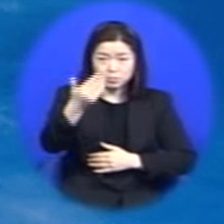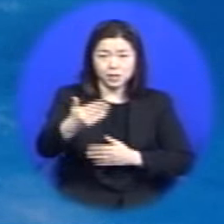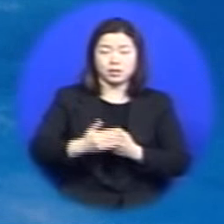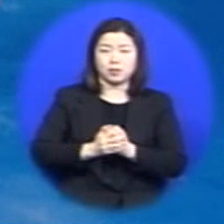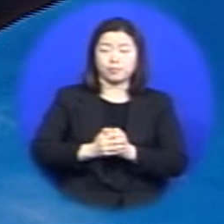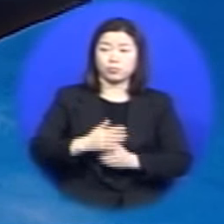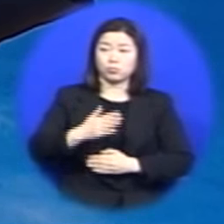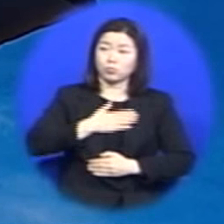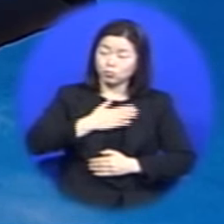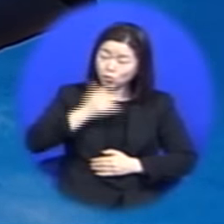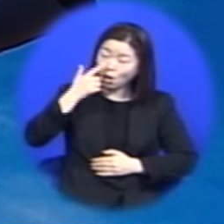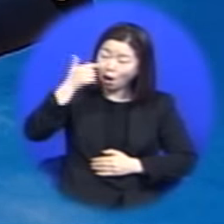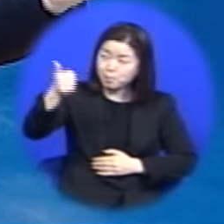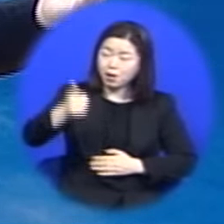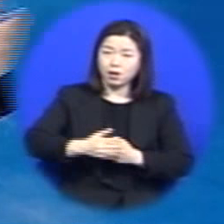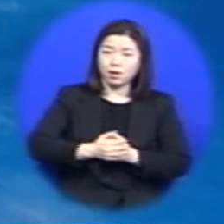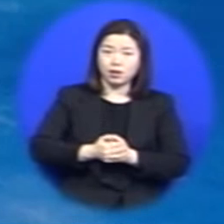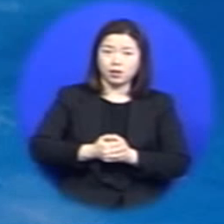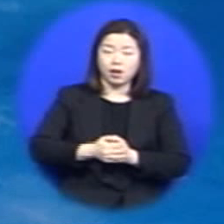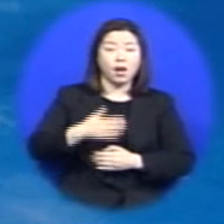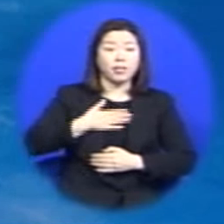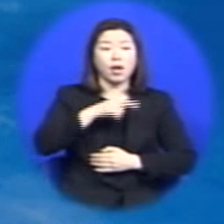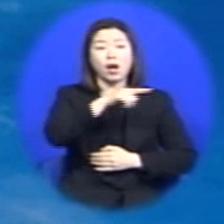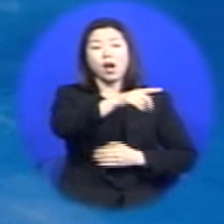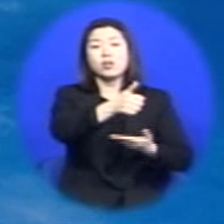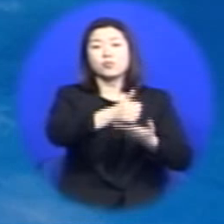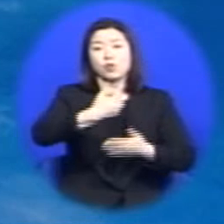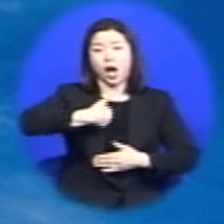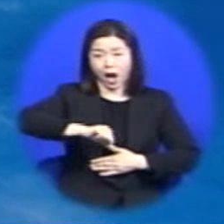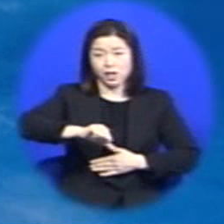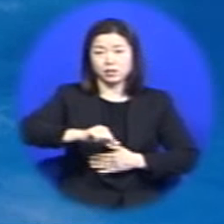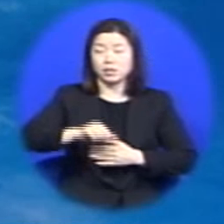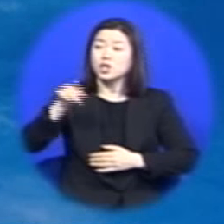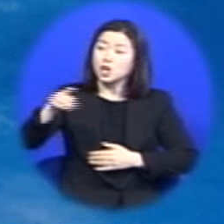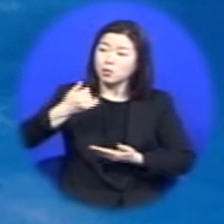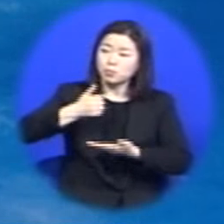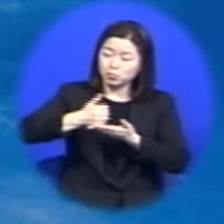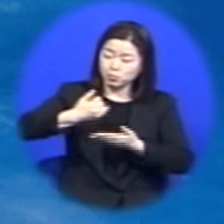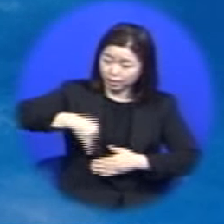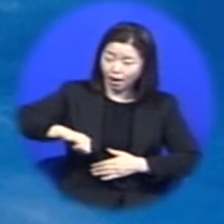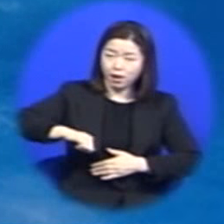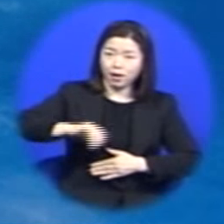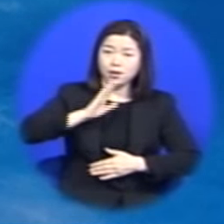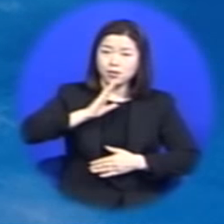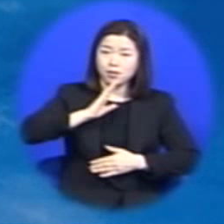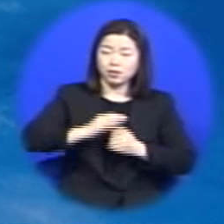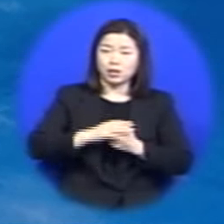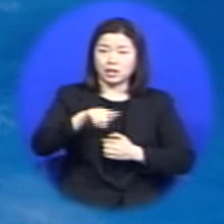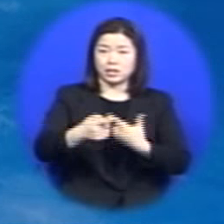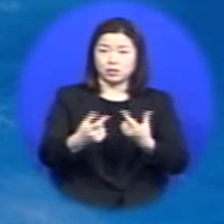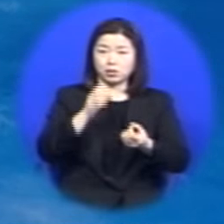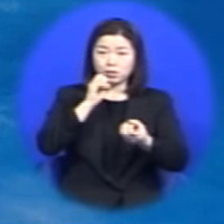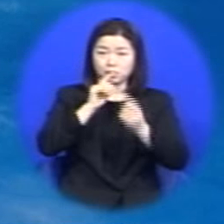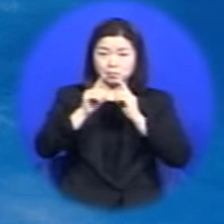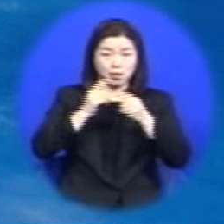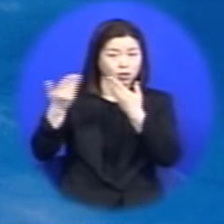내 아버지예요. 나는 이분의 아들이에요. 이분의 딸이에요. 그렇게 말하지